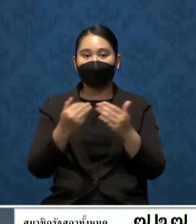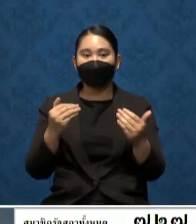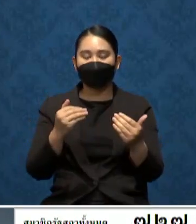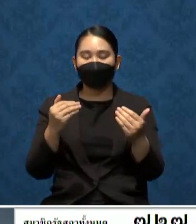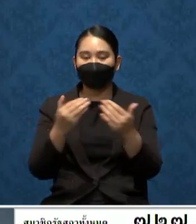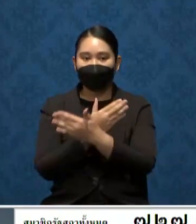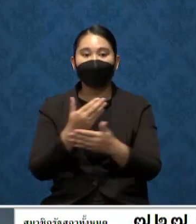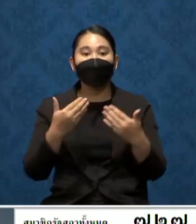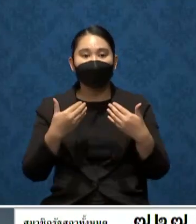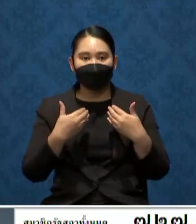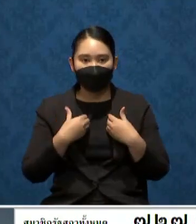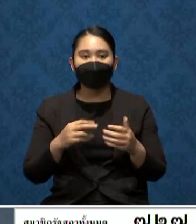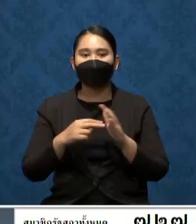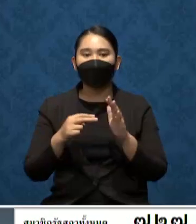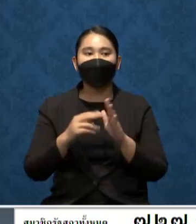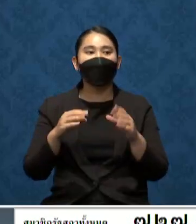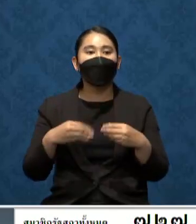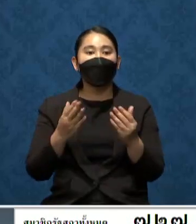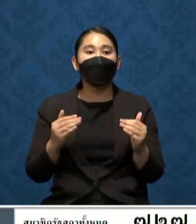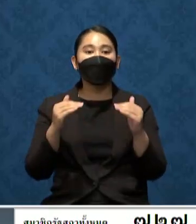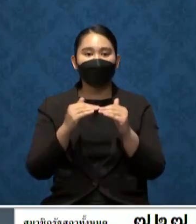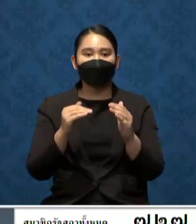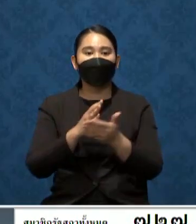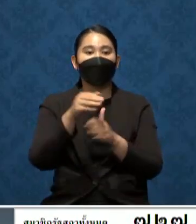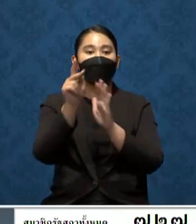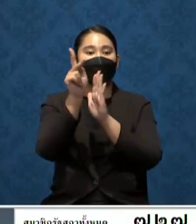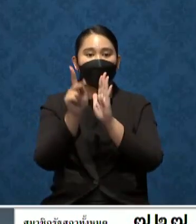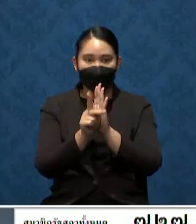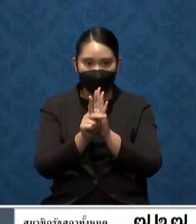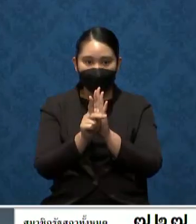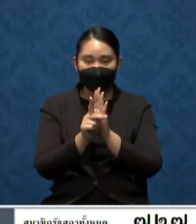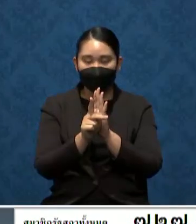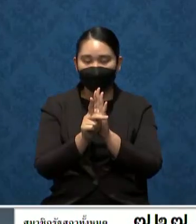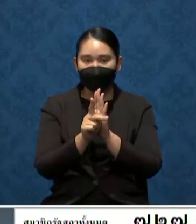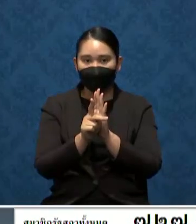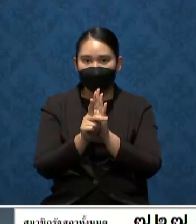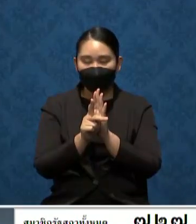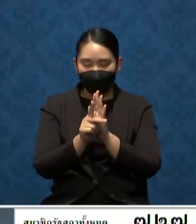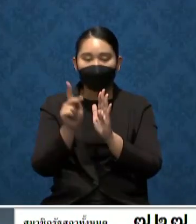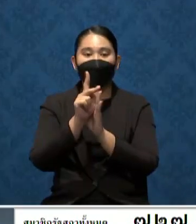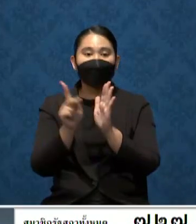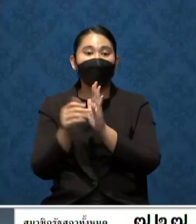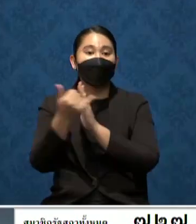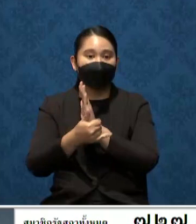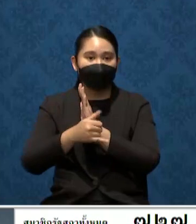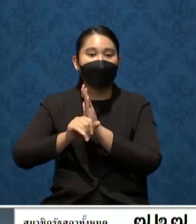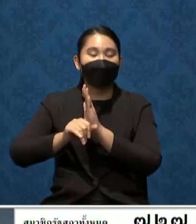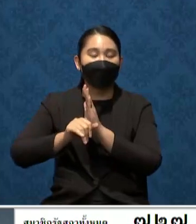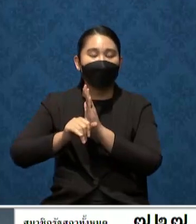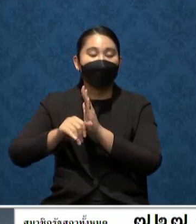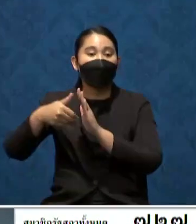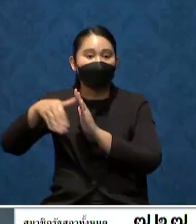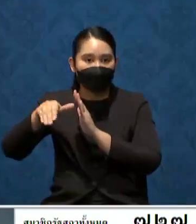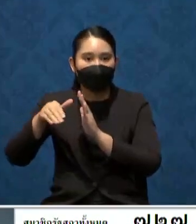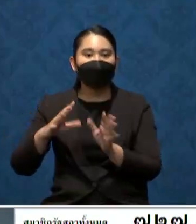การให้อธิปไตยทางนิติบัญญัติกับกฎหมายระหว่างประเทศซึ่ง